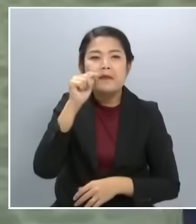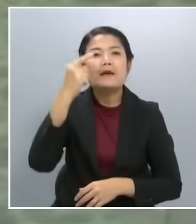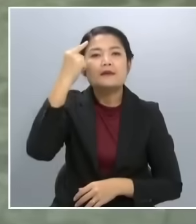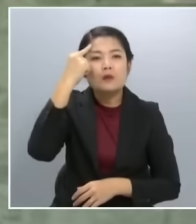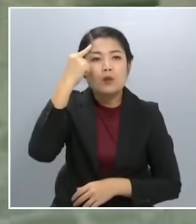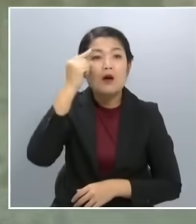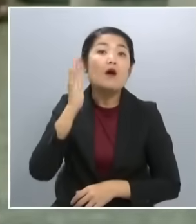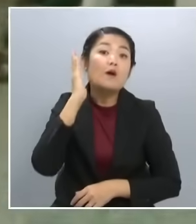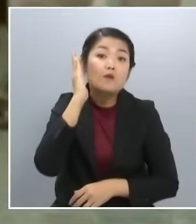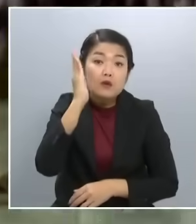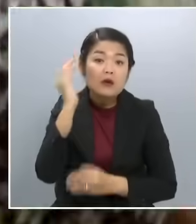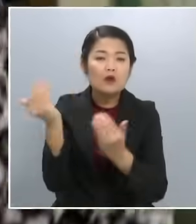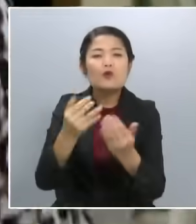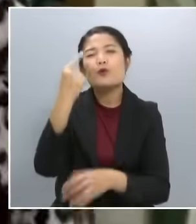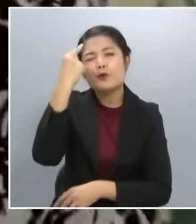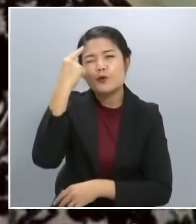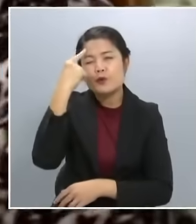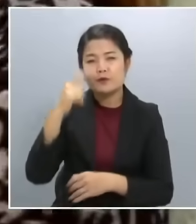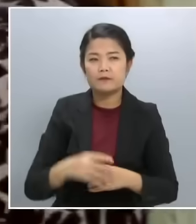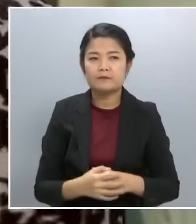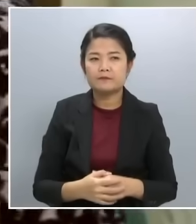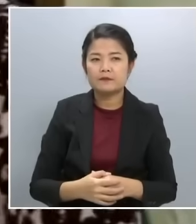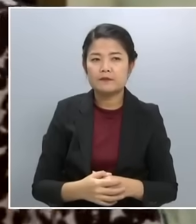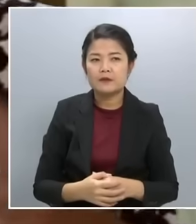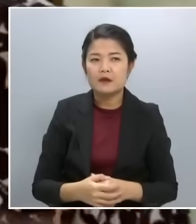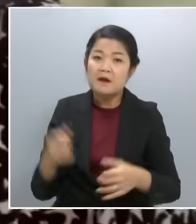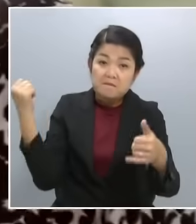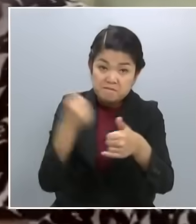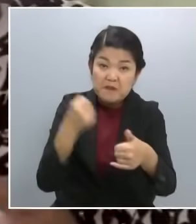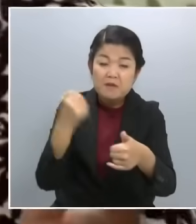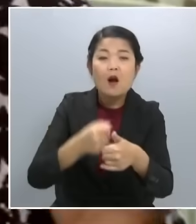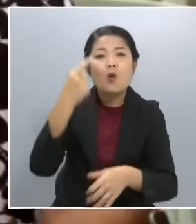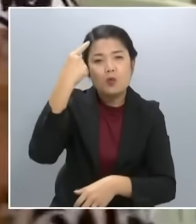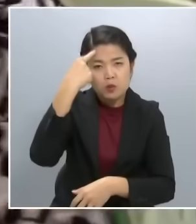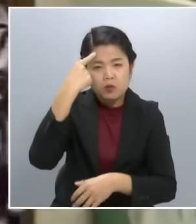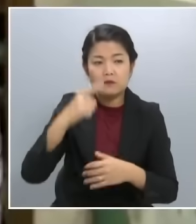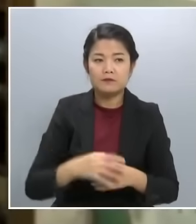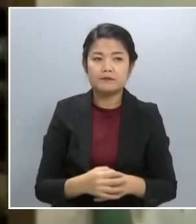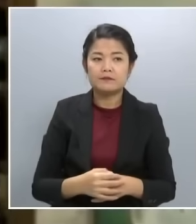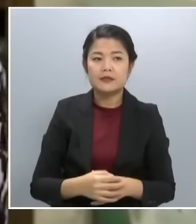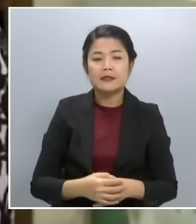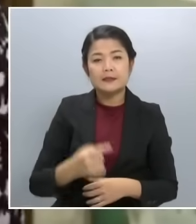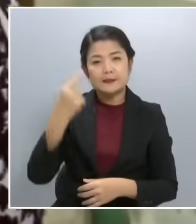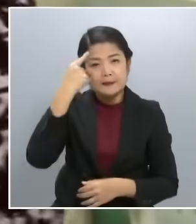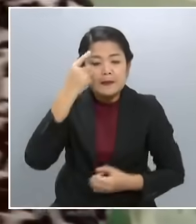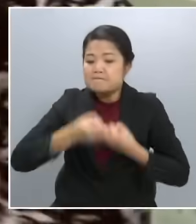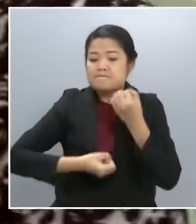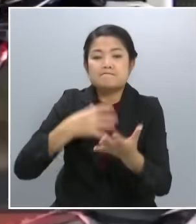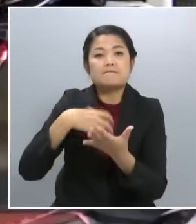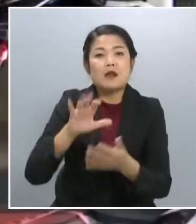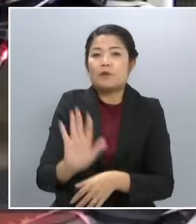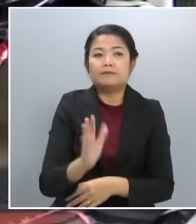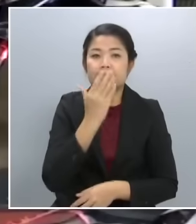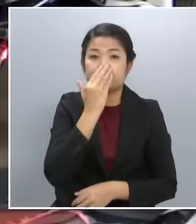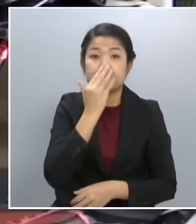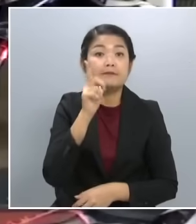ลูกโบ้ของแม่รู้ดีอยู่แก่ใจว่าเป็นคนทำร้ายแพรวซึ่งตนเองเนี่ยไม่ขอแสดงความคิดเห็นในเรื่องนี้ดีกว่าโดยแม่